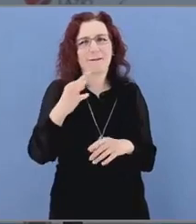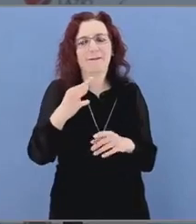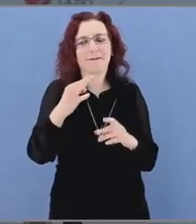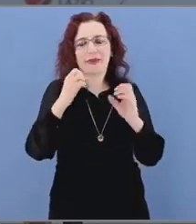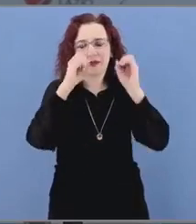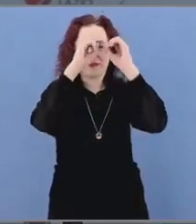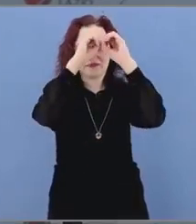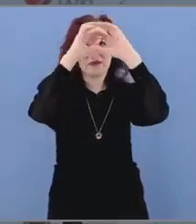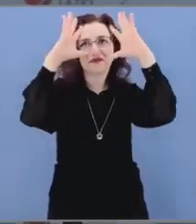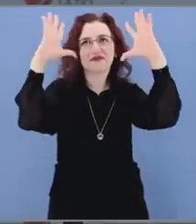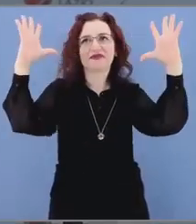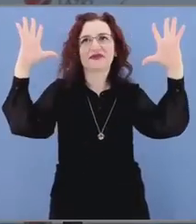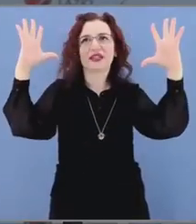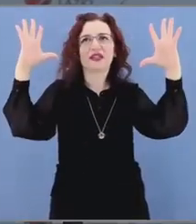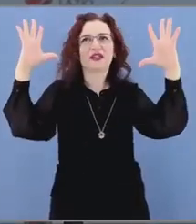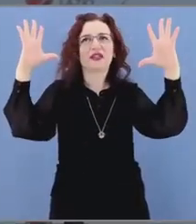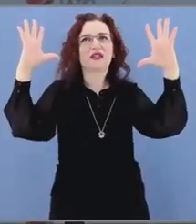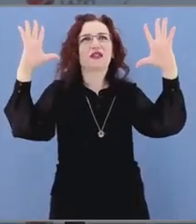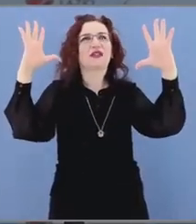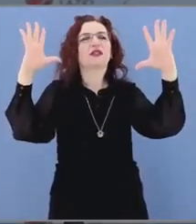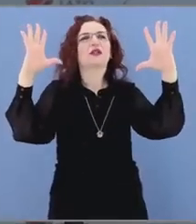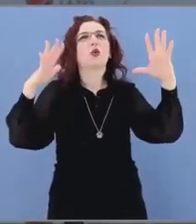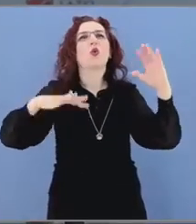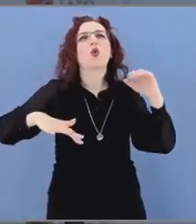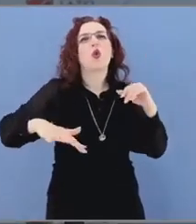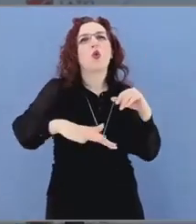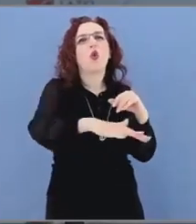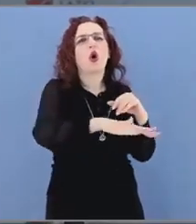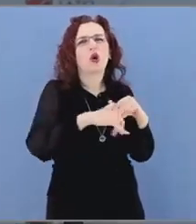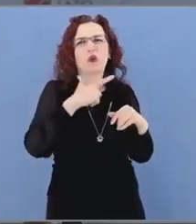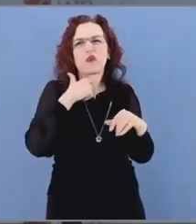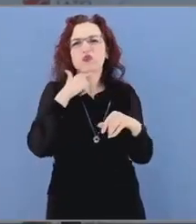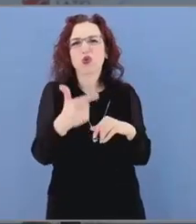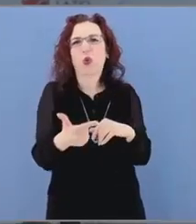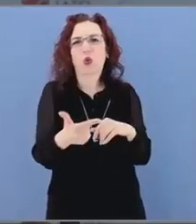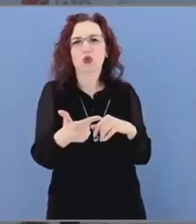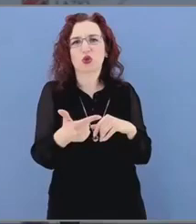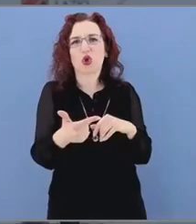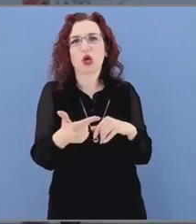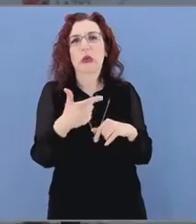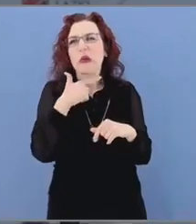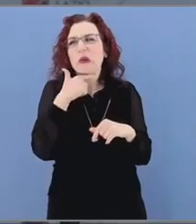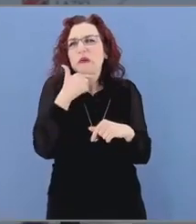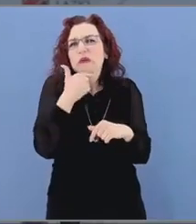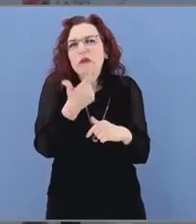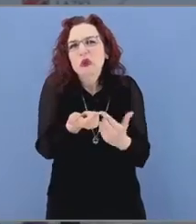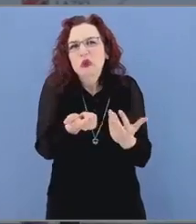assolutamente del brutto. E nel brutto ci si mettevano altre cose.